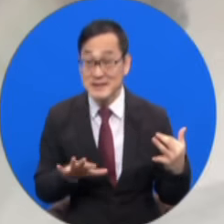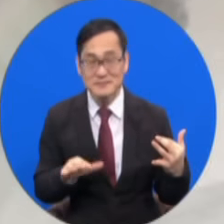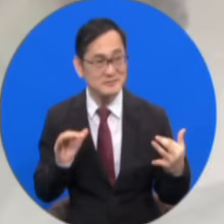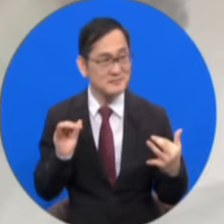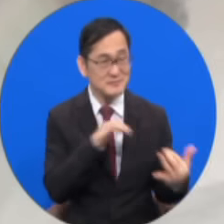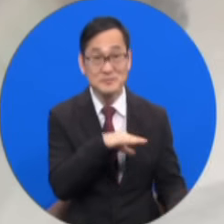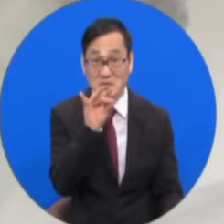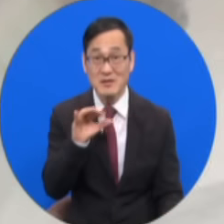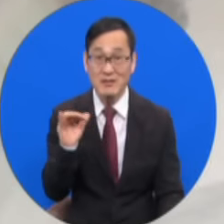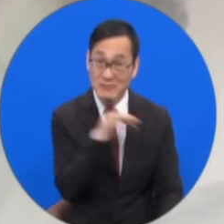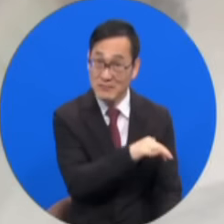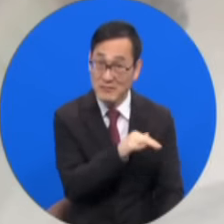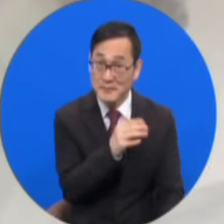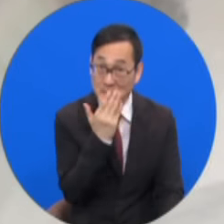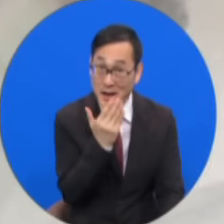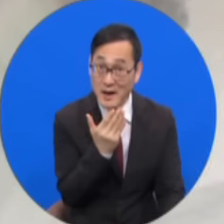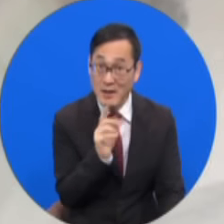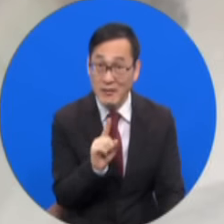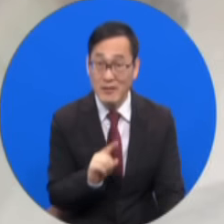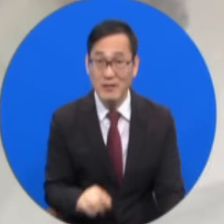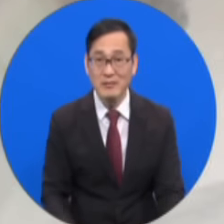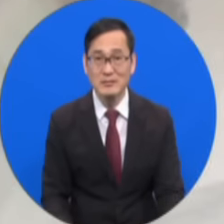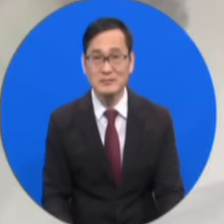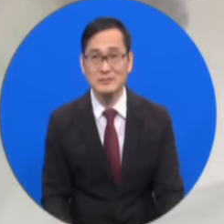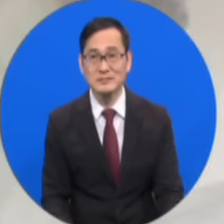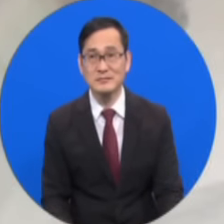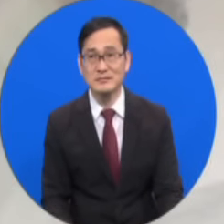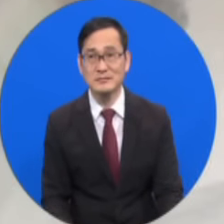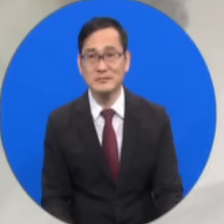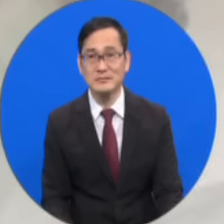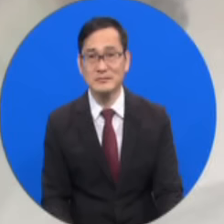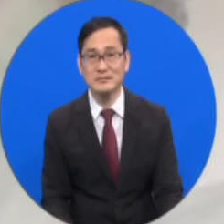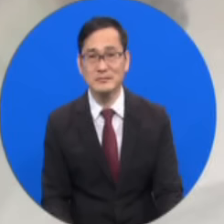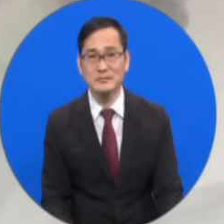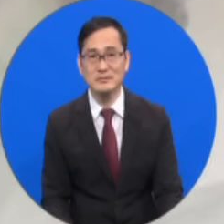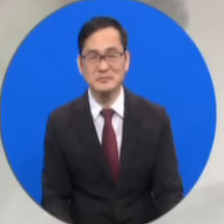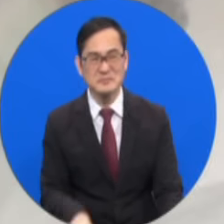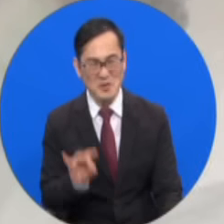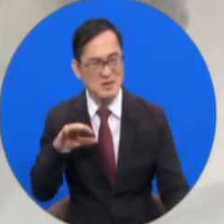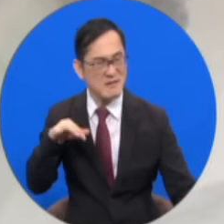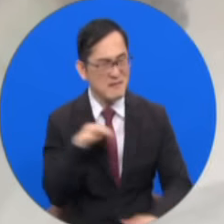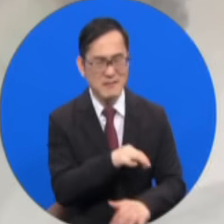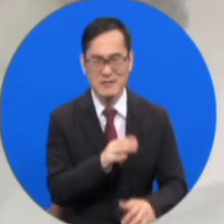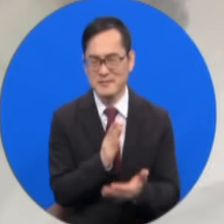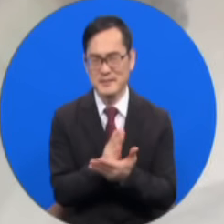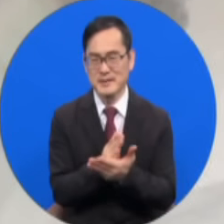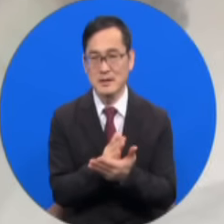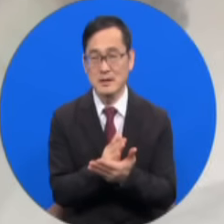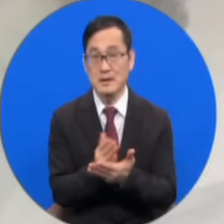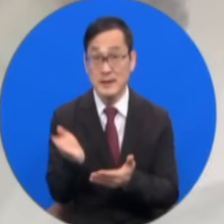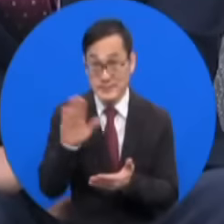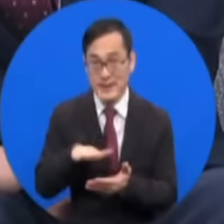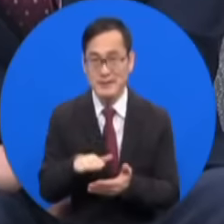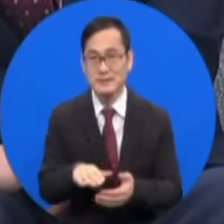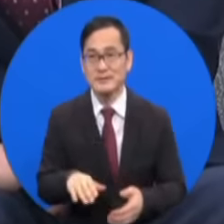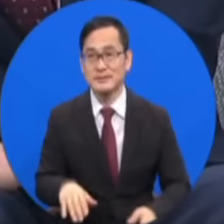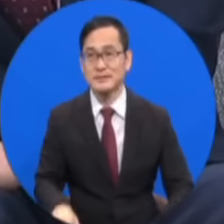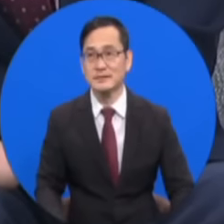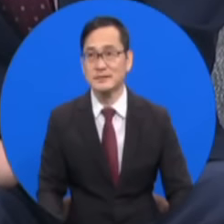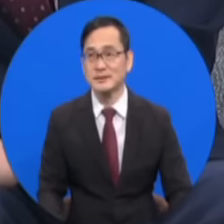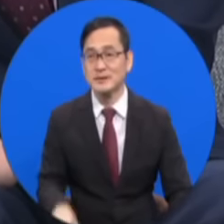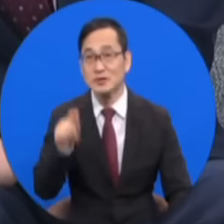아닙니까 그 불안을 조성할 필요는 뭐 저는 없다고 보고요 근데 문제는 이제 러시아 저 우크라이나 젤렌스키 자꾸만